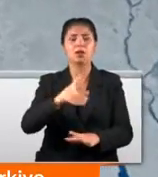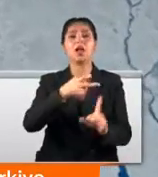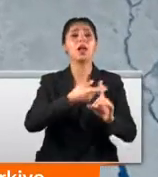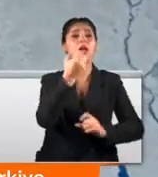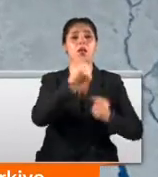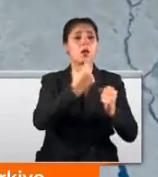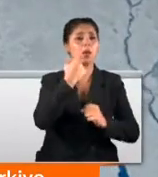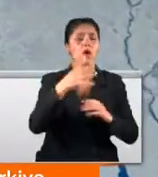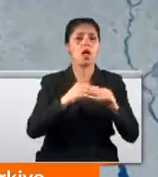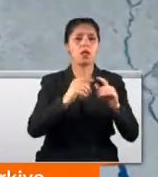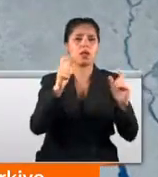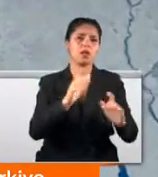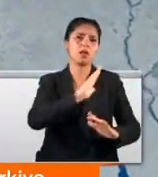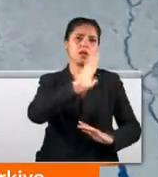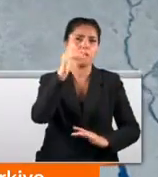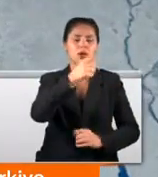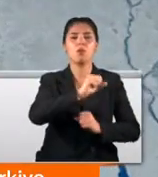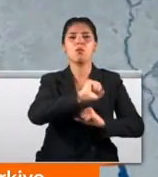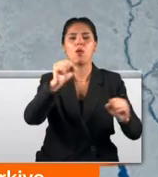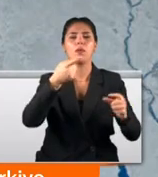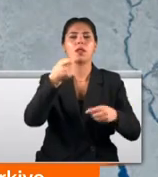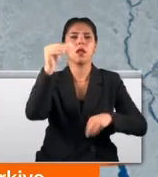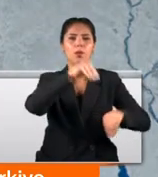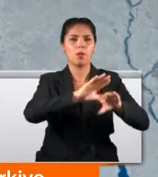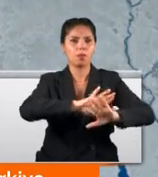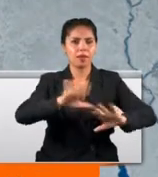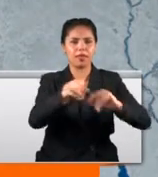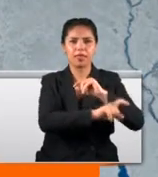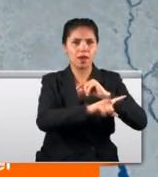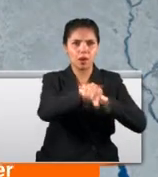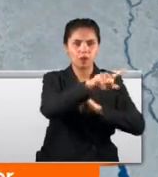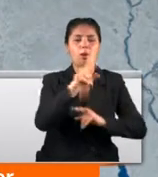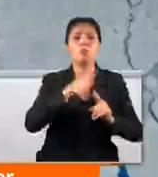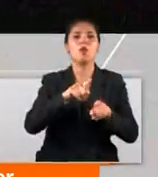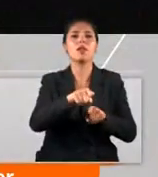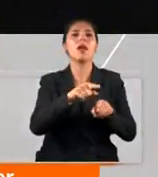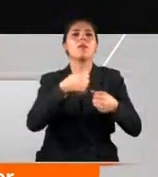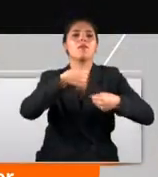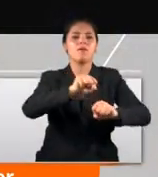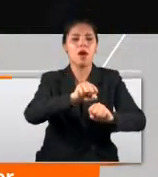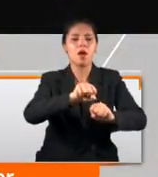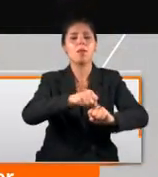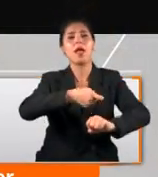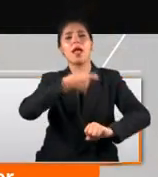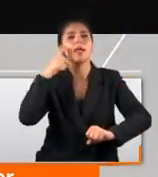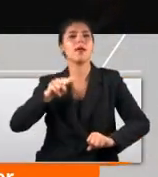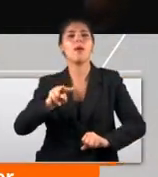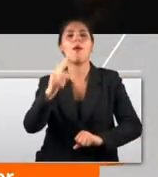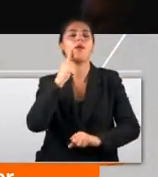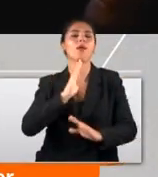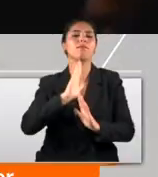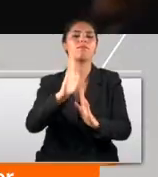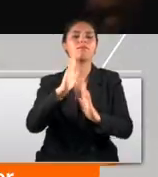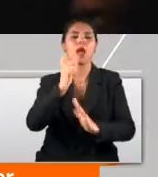Adana'ya gittiler. Araca silah ve bombaları yükleyip polis takibine takılmamak için daha az kullanılan Sayınbeyli Feke